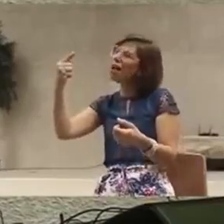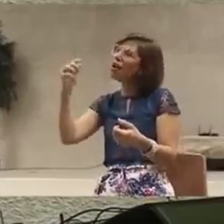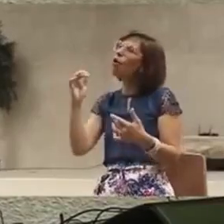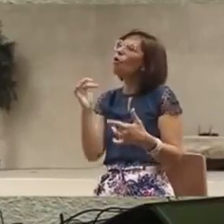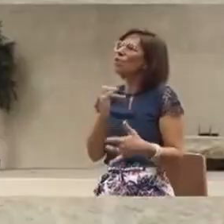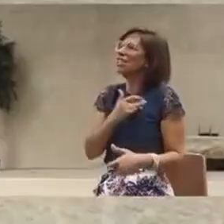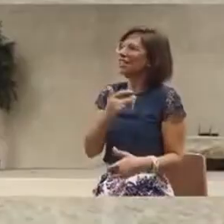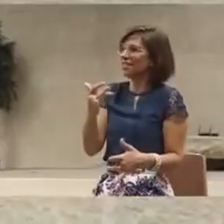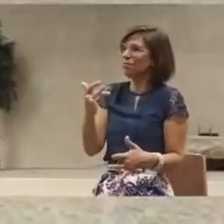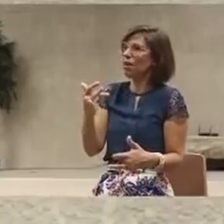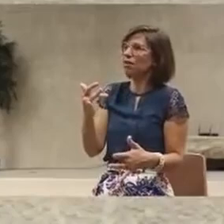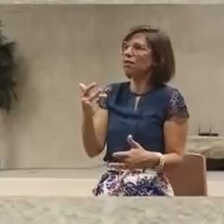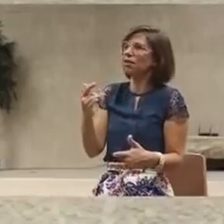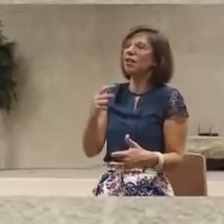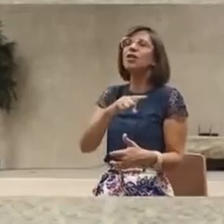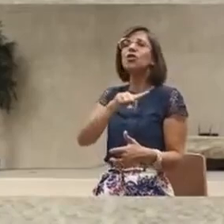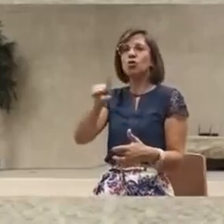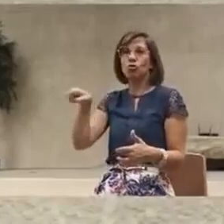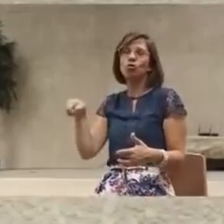tromper.